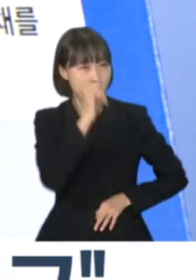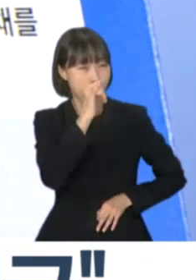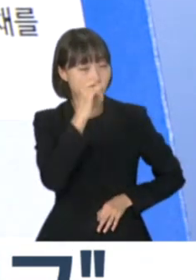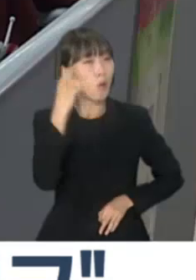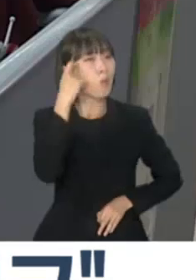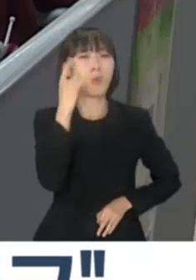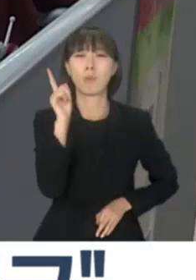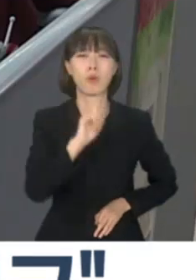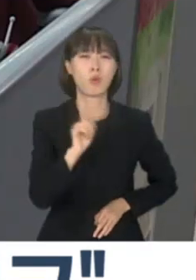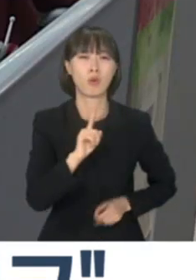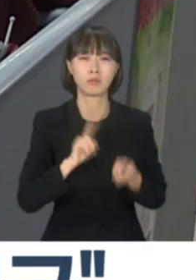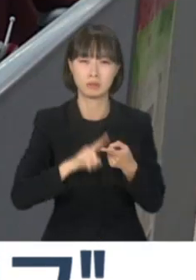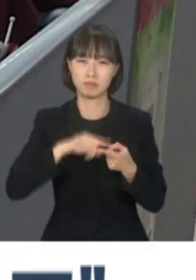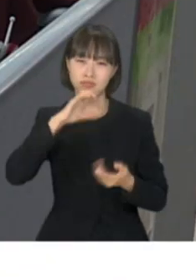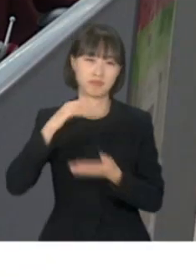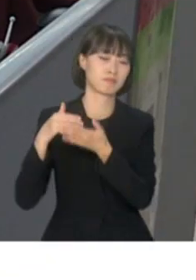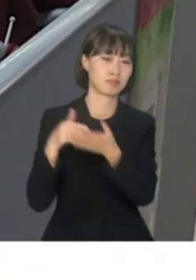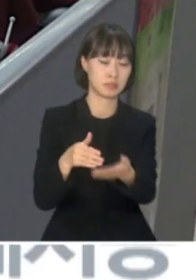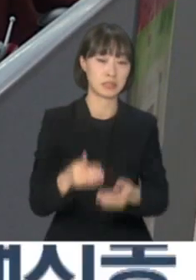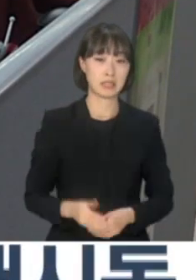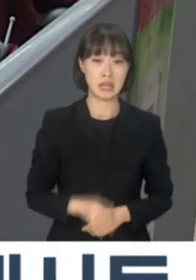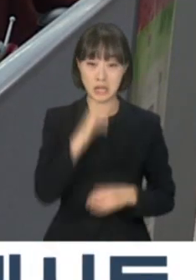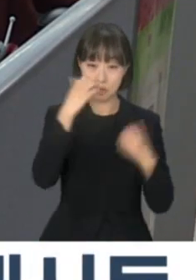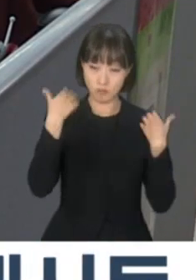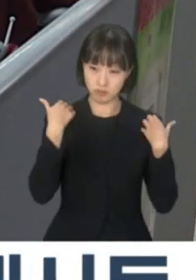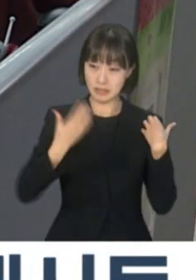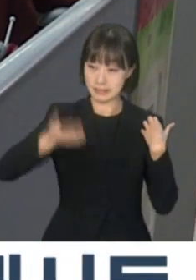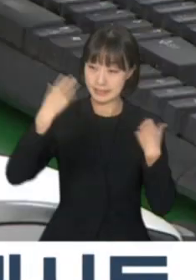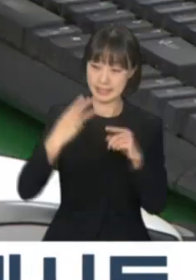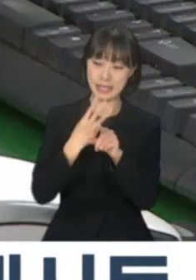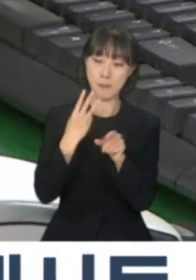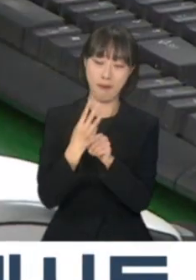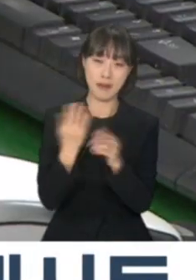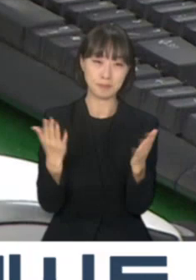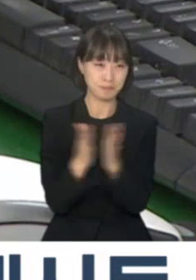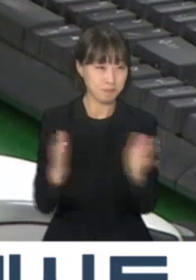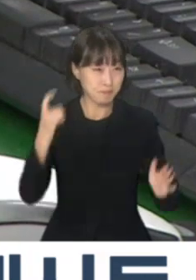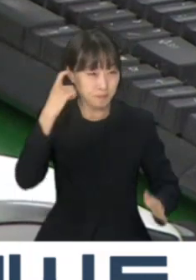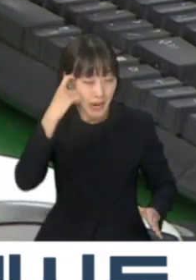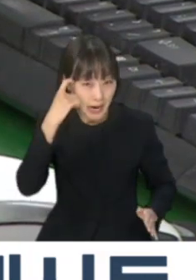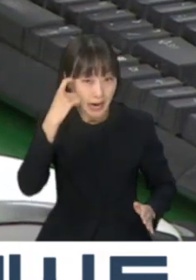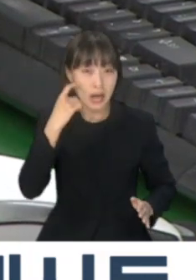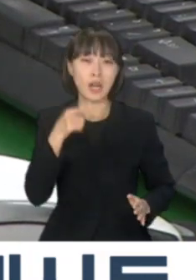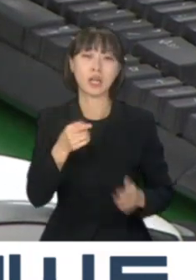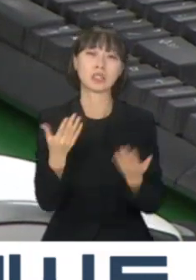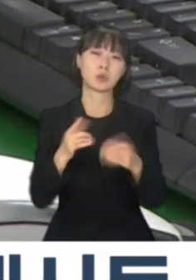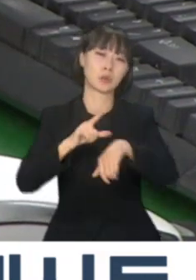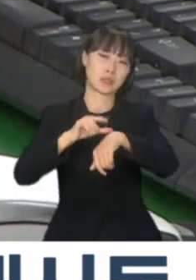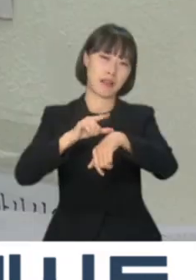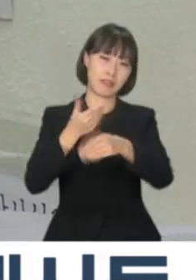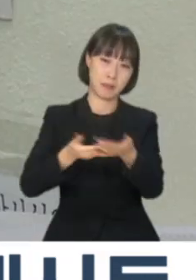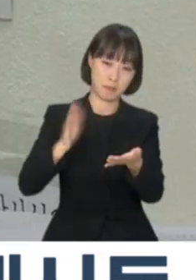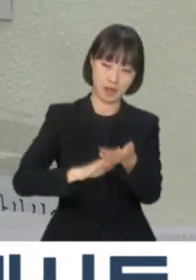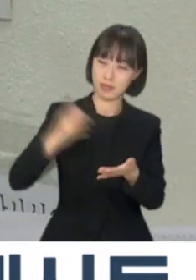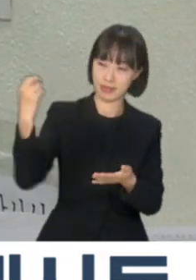있습니다. 정부는 지난 3월 추진이 중단됐던 근로시간 개편안 마련에도 다시 시동을